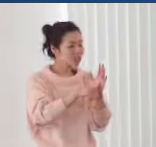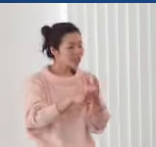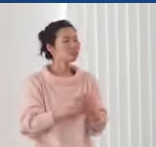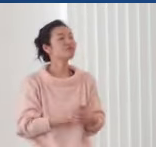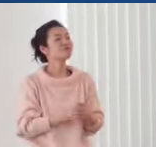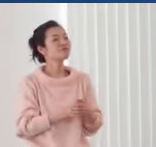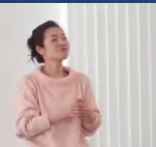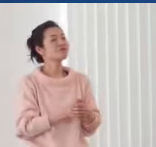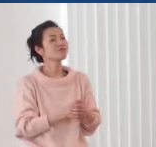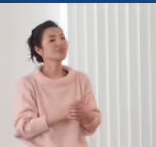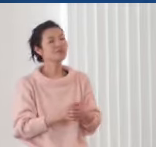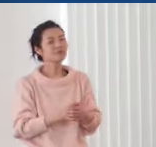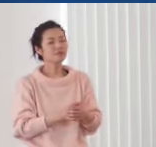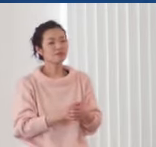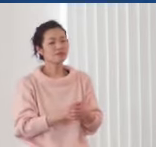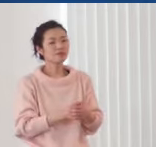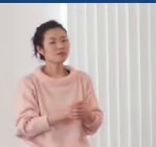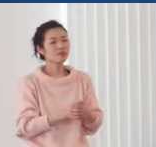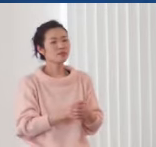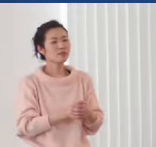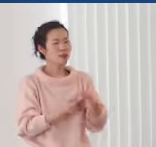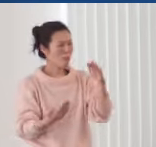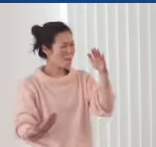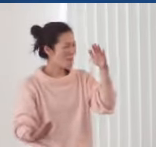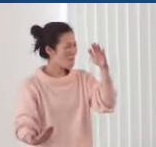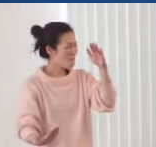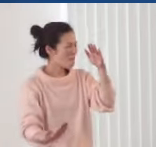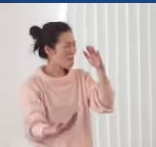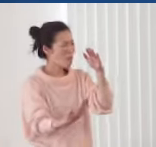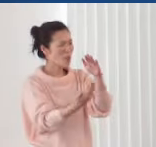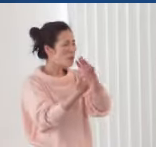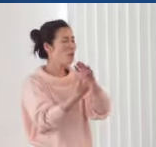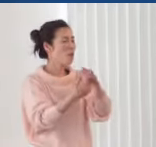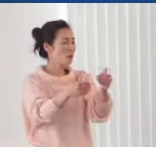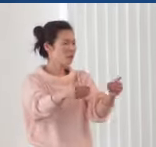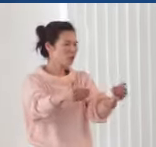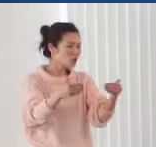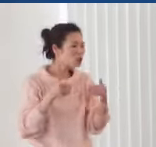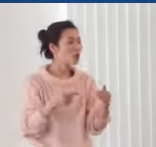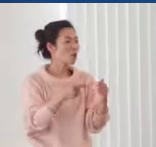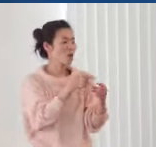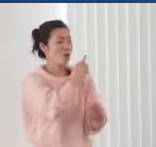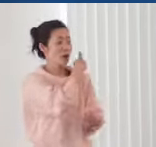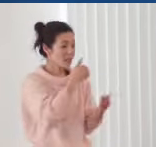から、最もその重要な終わりですよね。